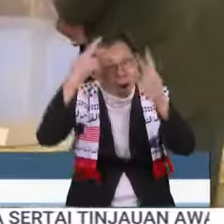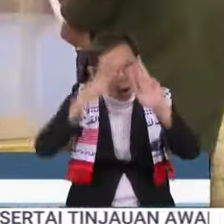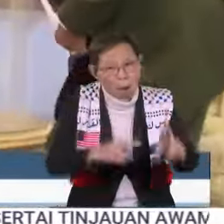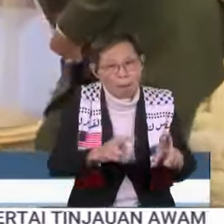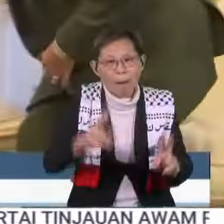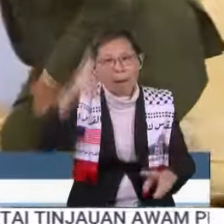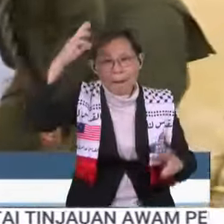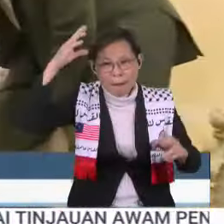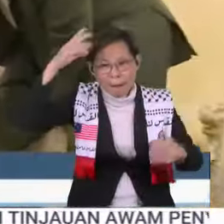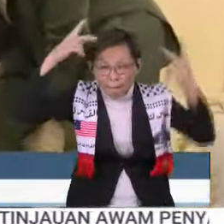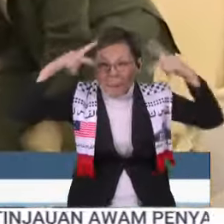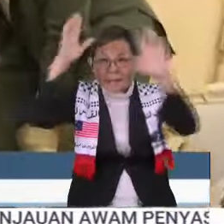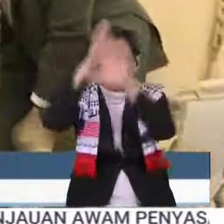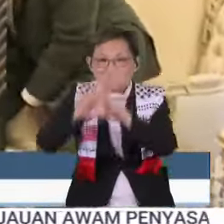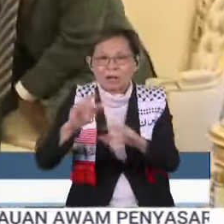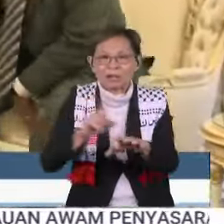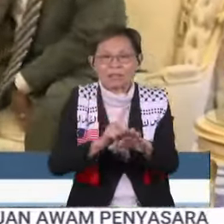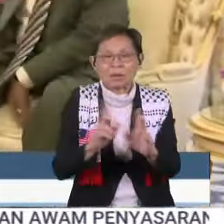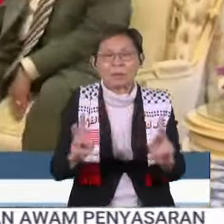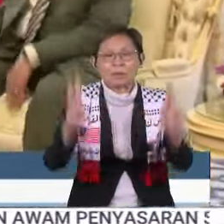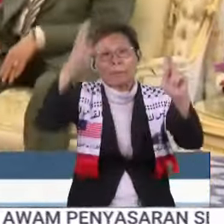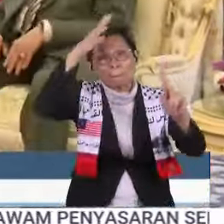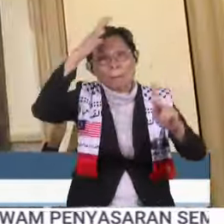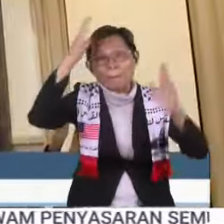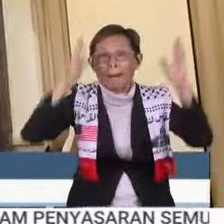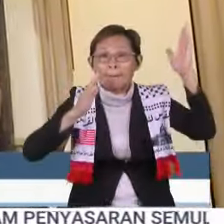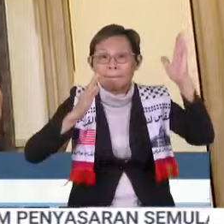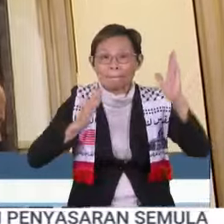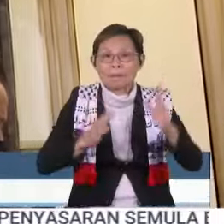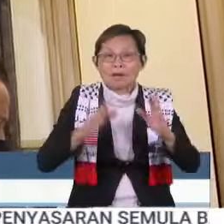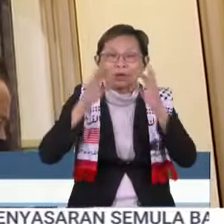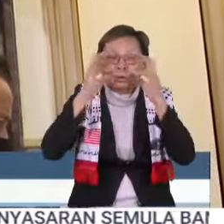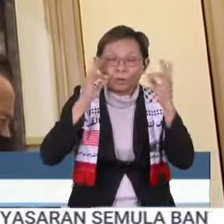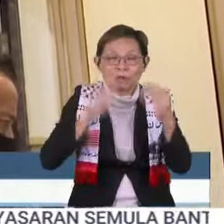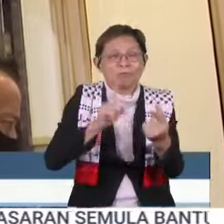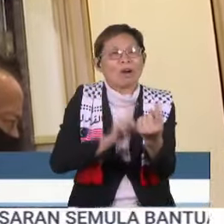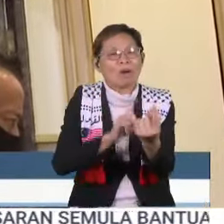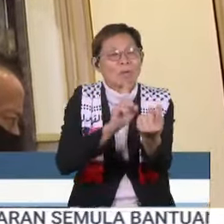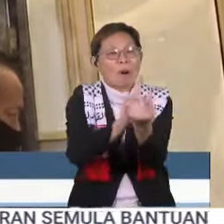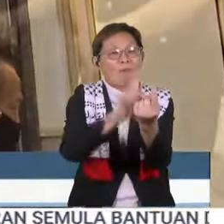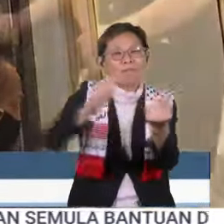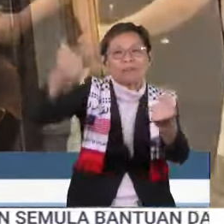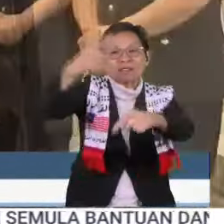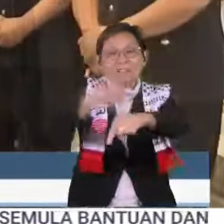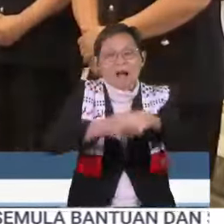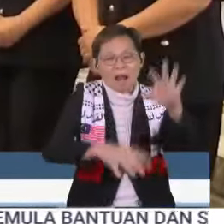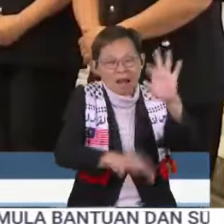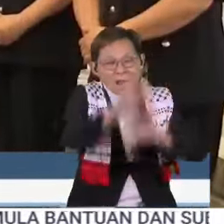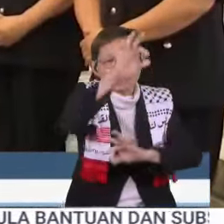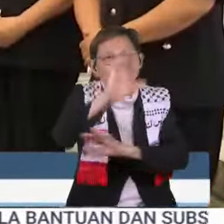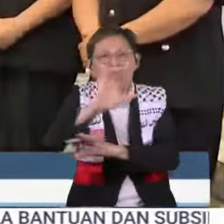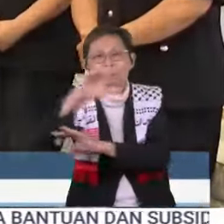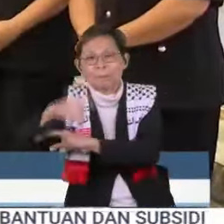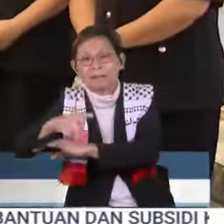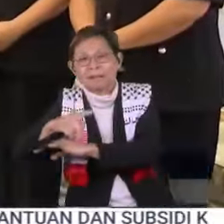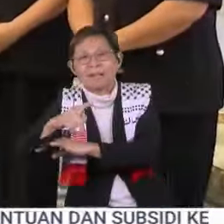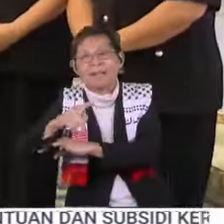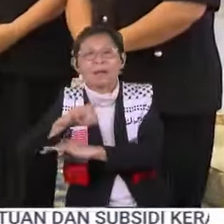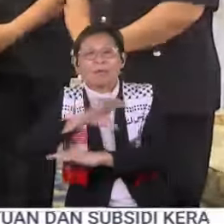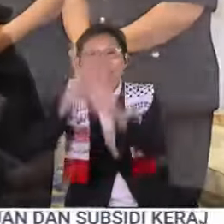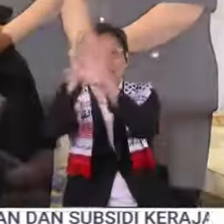di Wisma Bapa Malaysia Kuching pagi tadi. Ia merupakan kunjungan hormat pertamanya selepas dilantik sebagai Pesuruhjaya Polis